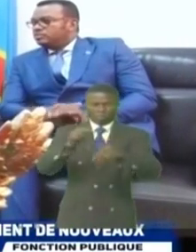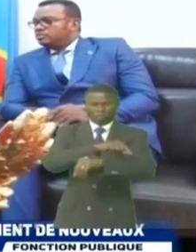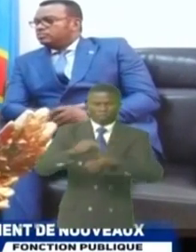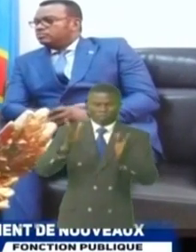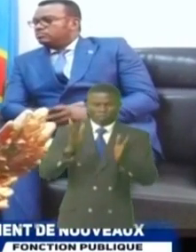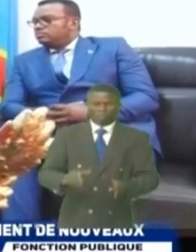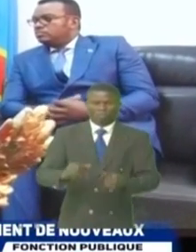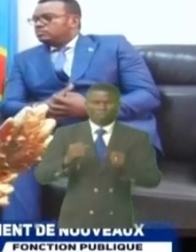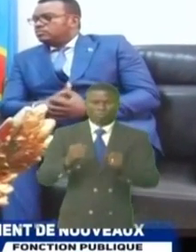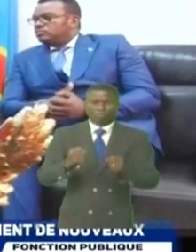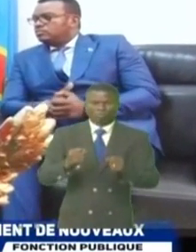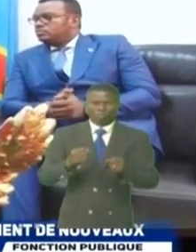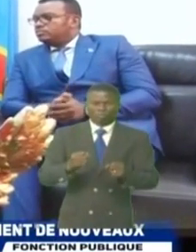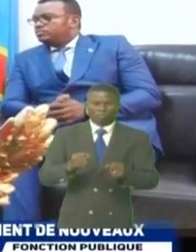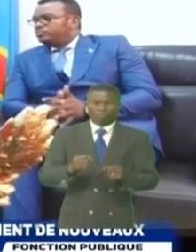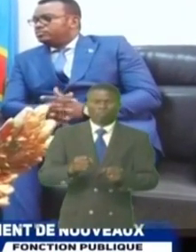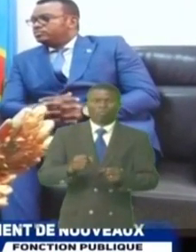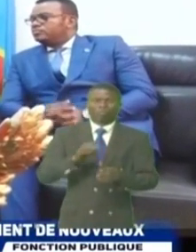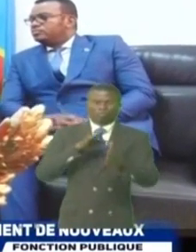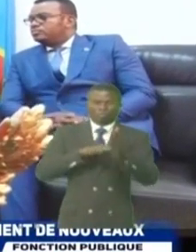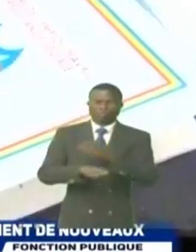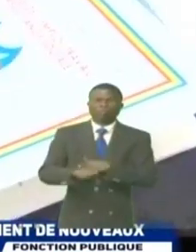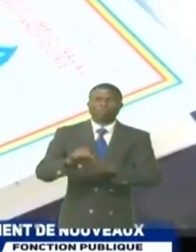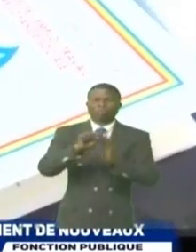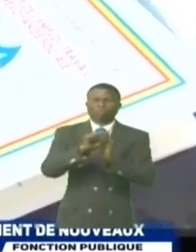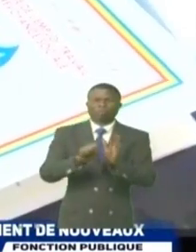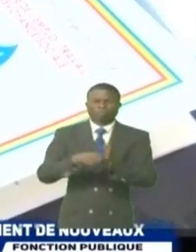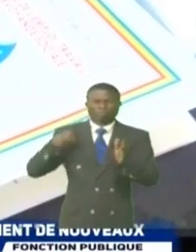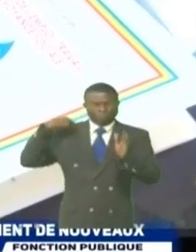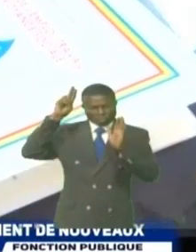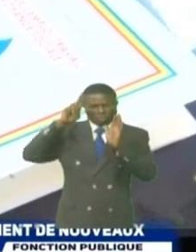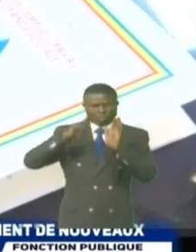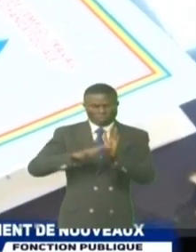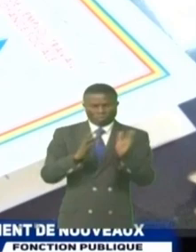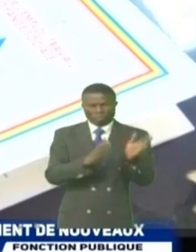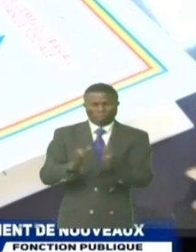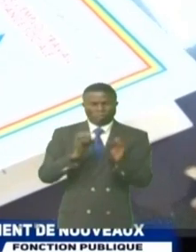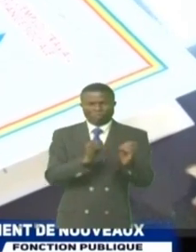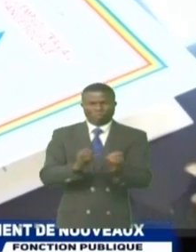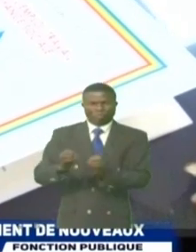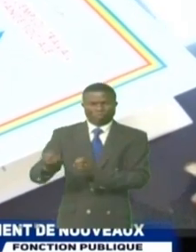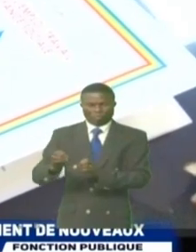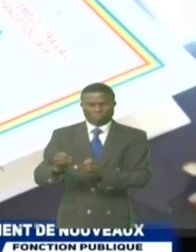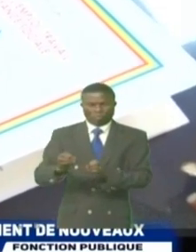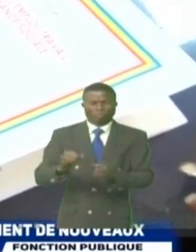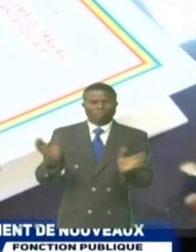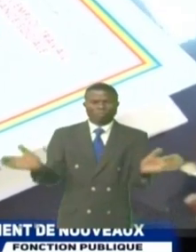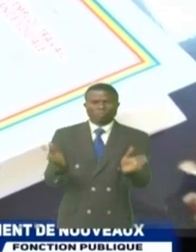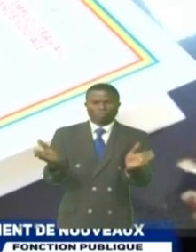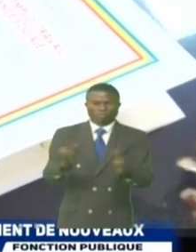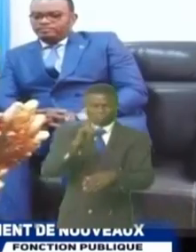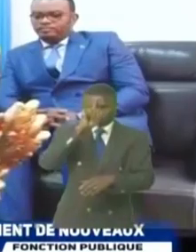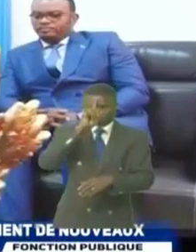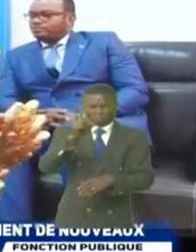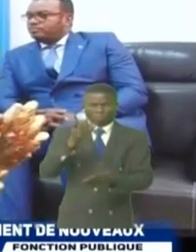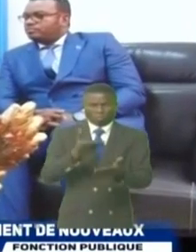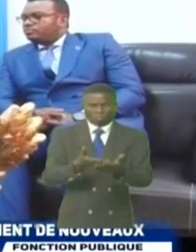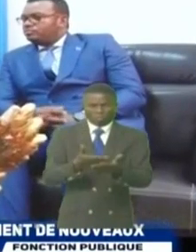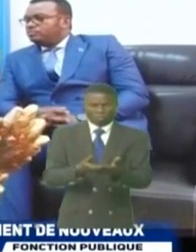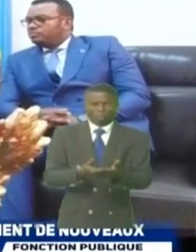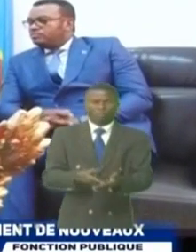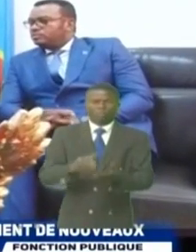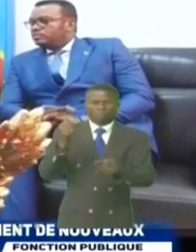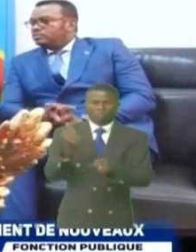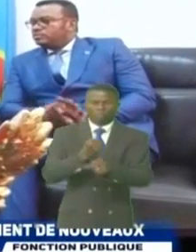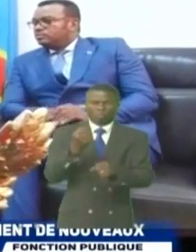administration efficace, aussitôt admise sous statut, le gouvernement entrevoit l'organisation d'une session de renforcement de capacité pour bien outiller